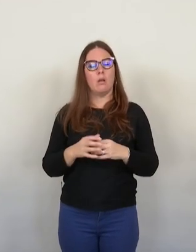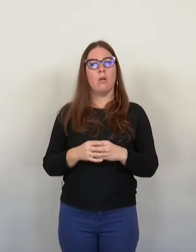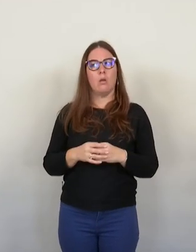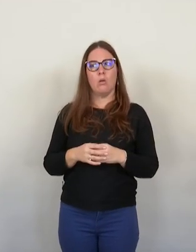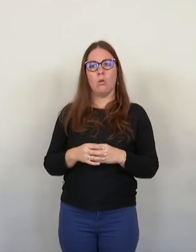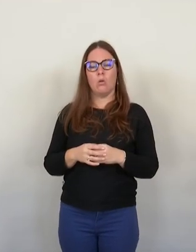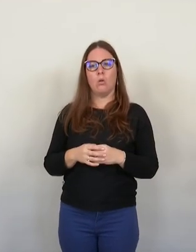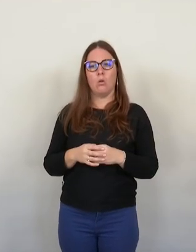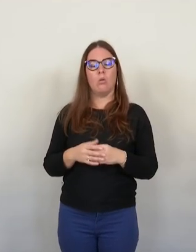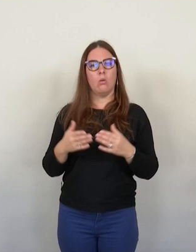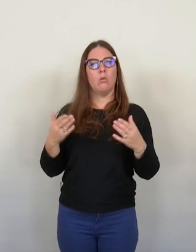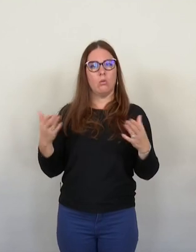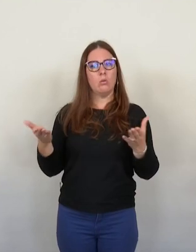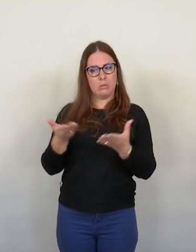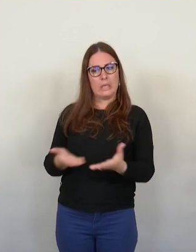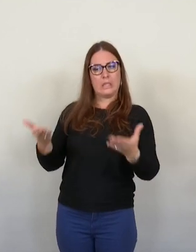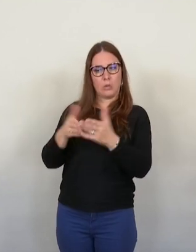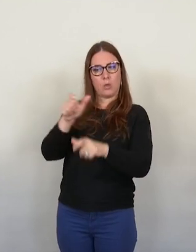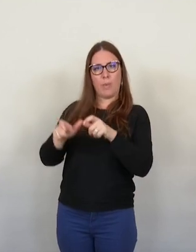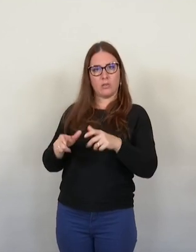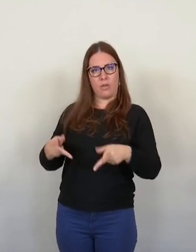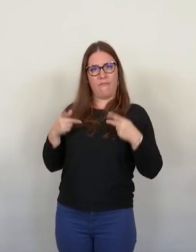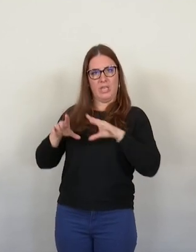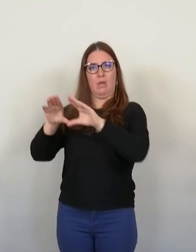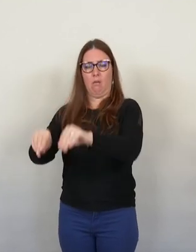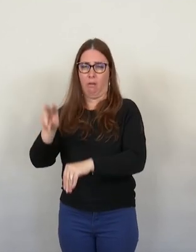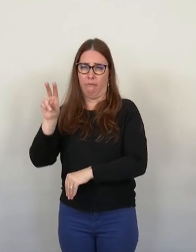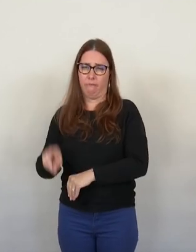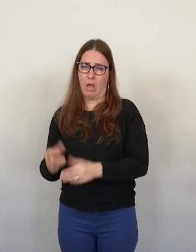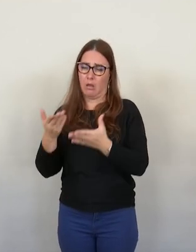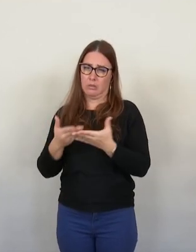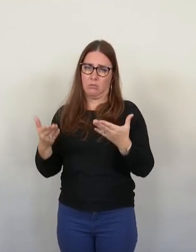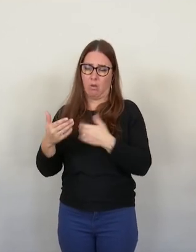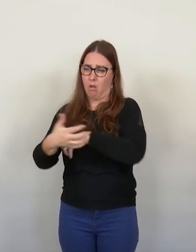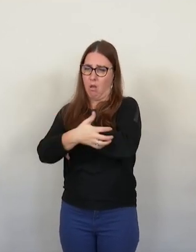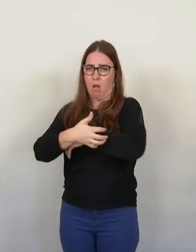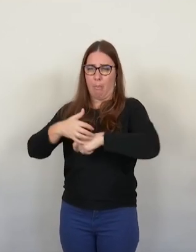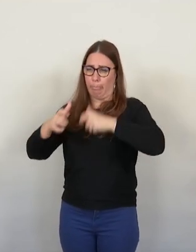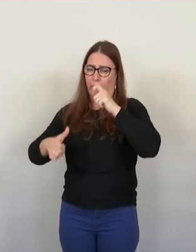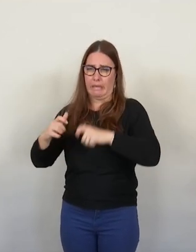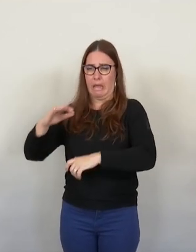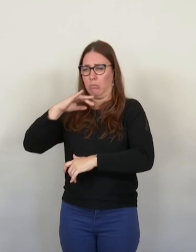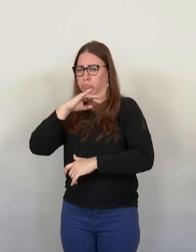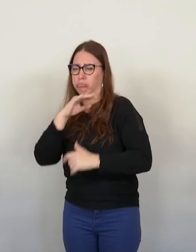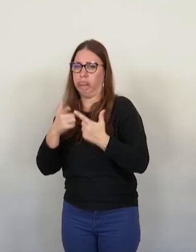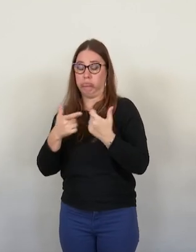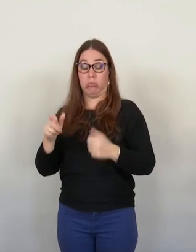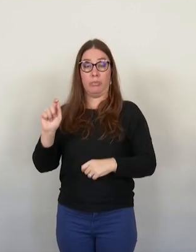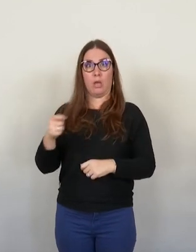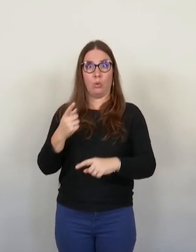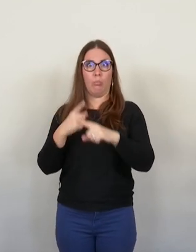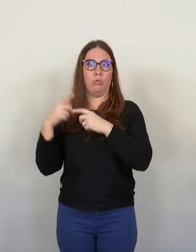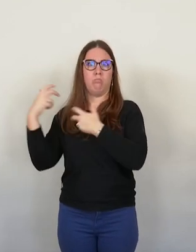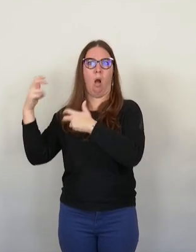sur à la fois la situation des personnes qui vivent là dans des conditions extrêmement précaire c'est moins qu'on puisse dire et des nuisances qui